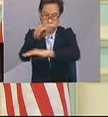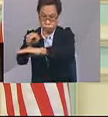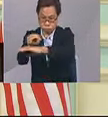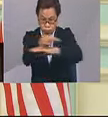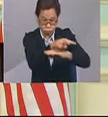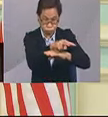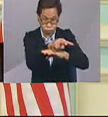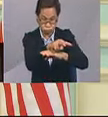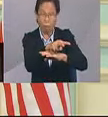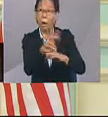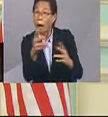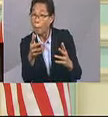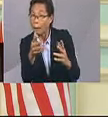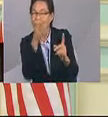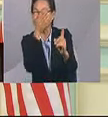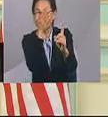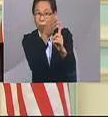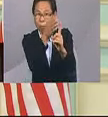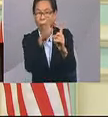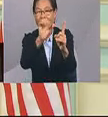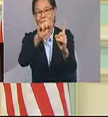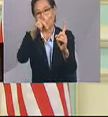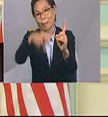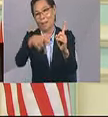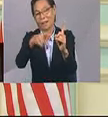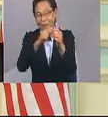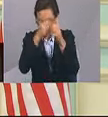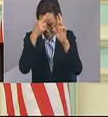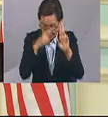segi pematuhan kepada SOP